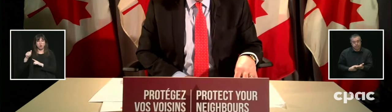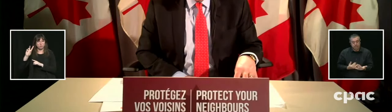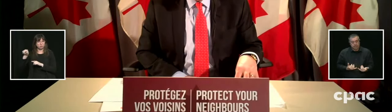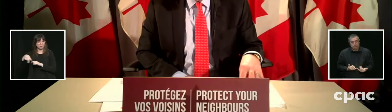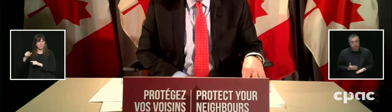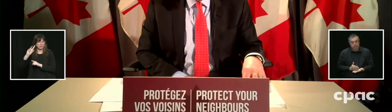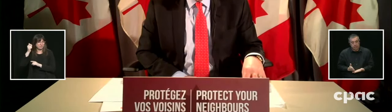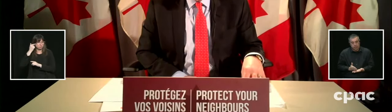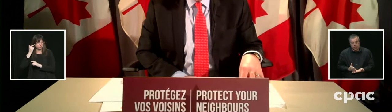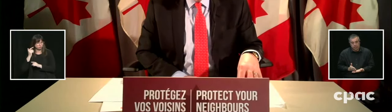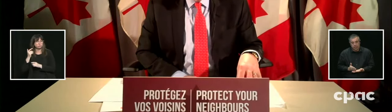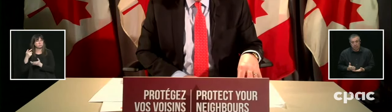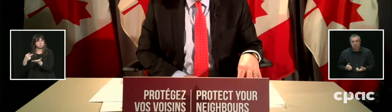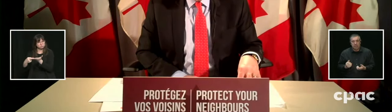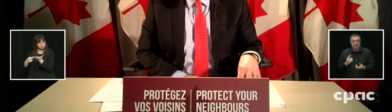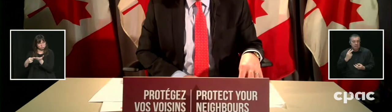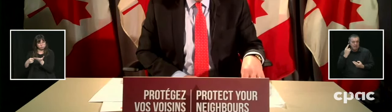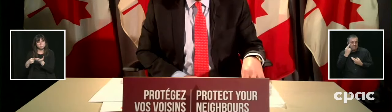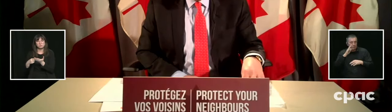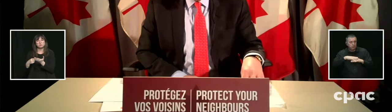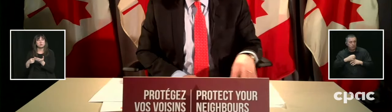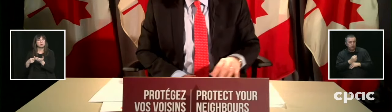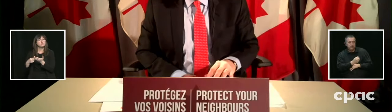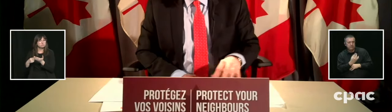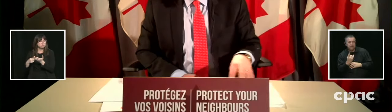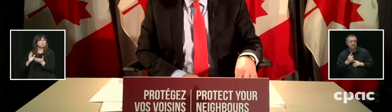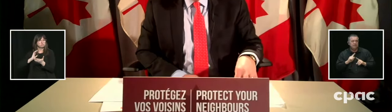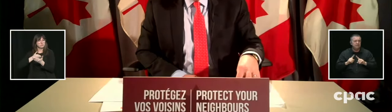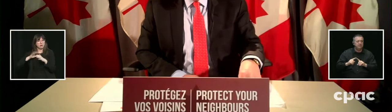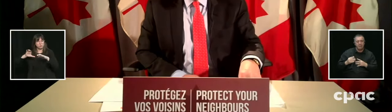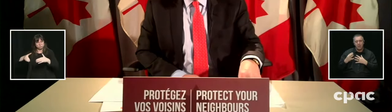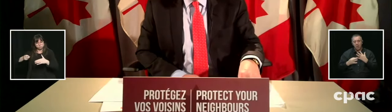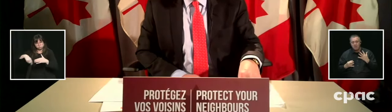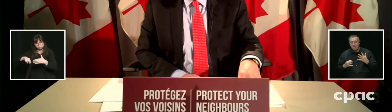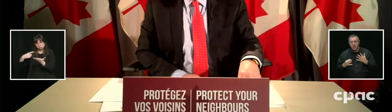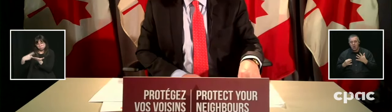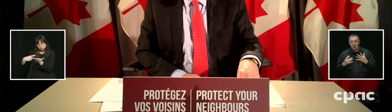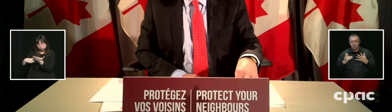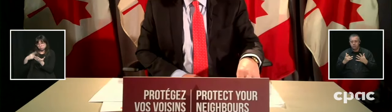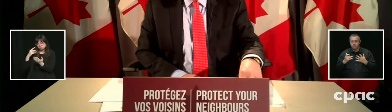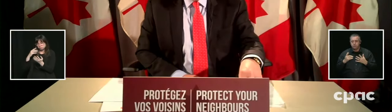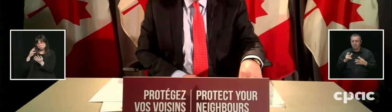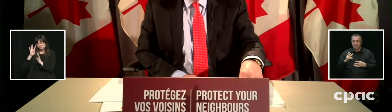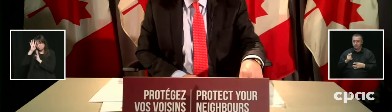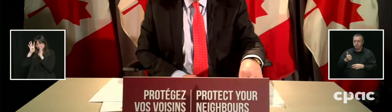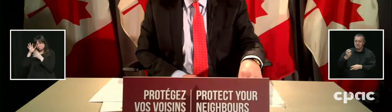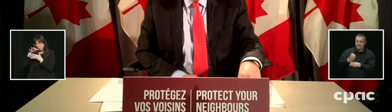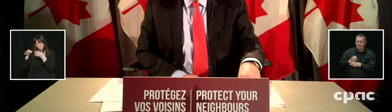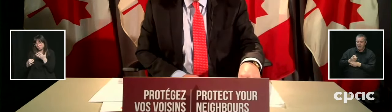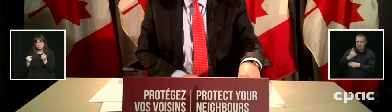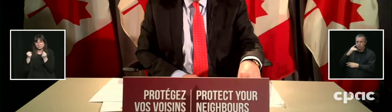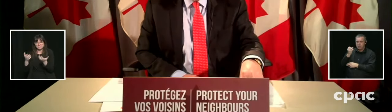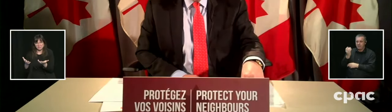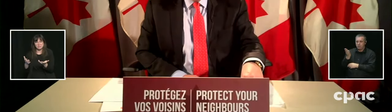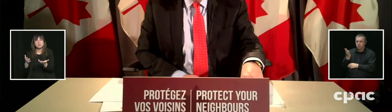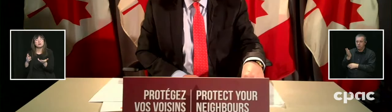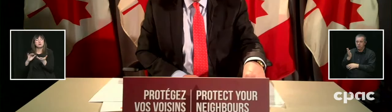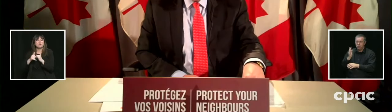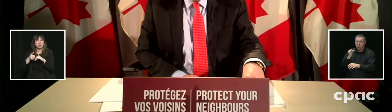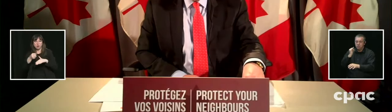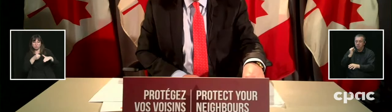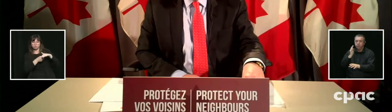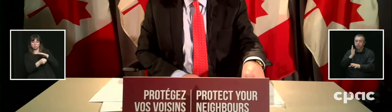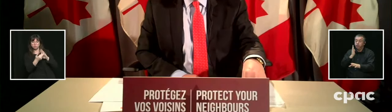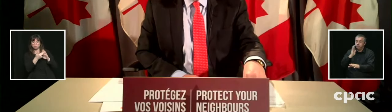avec une série d'options pour renforcer et les mesures de quarantaine et les mesures de